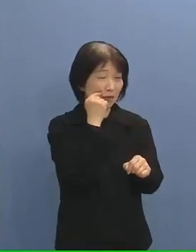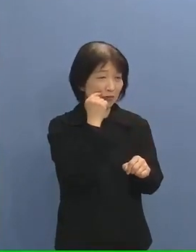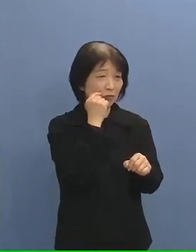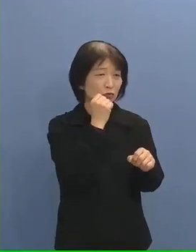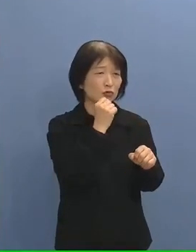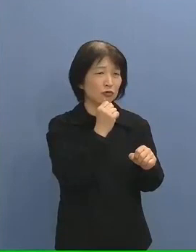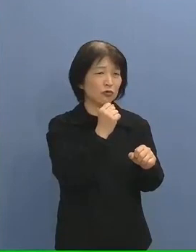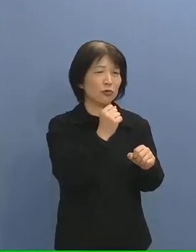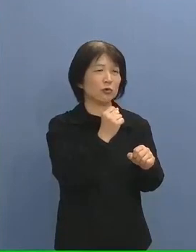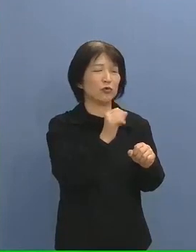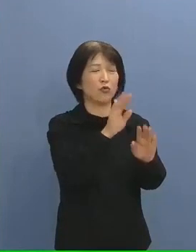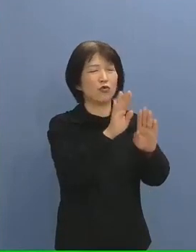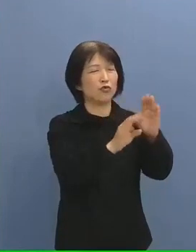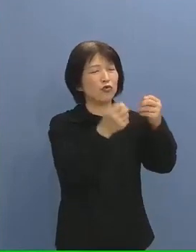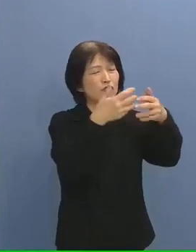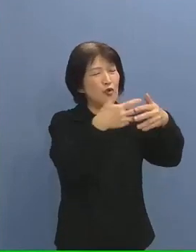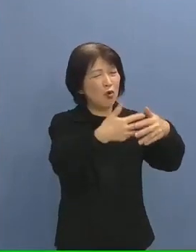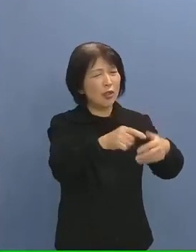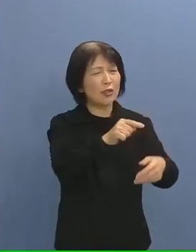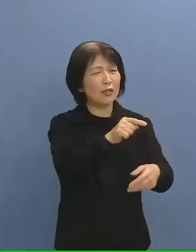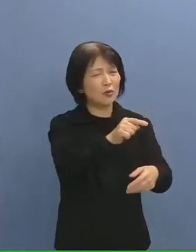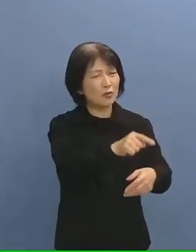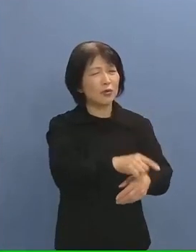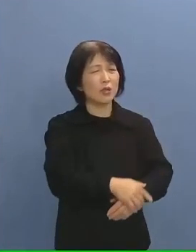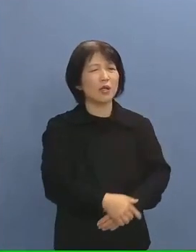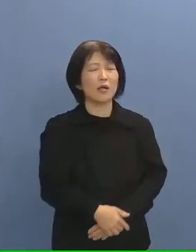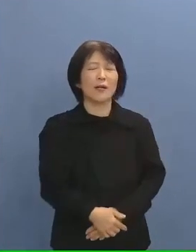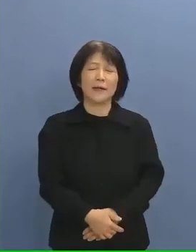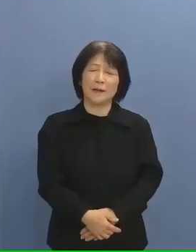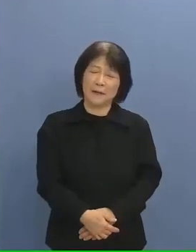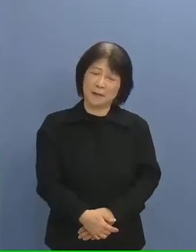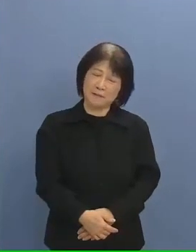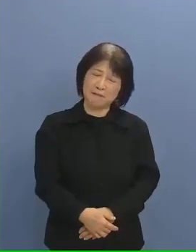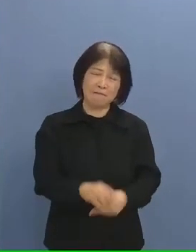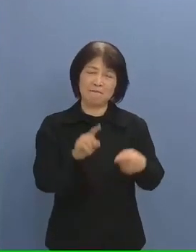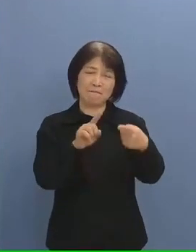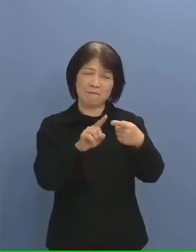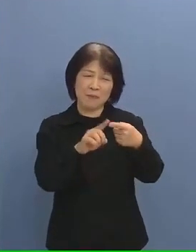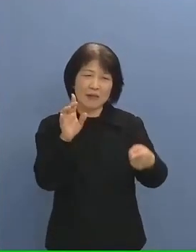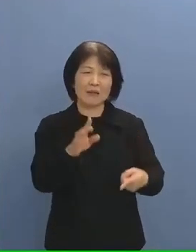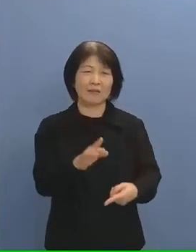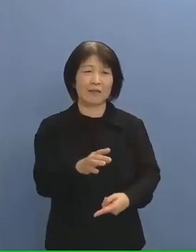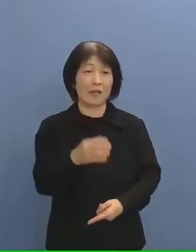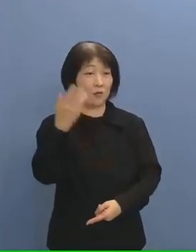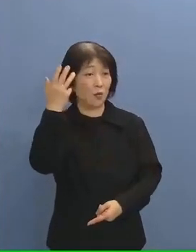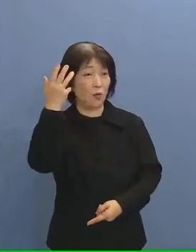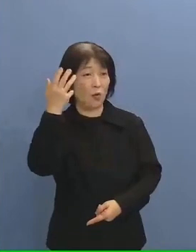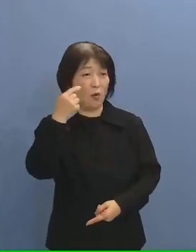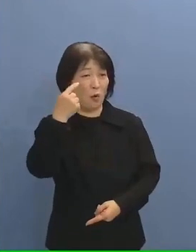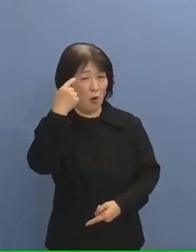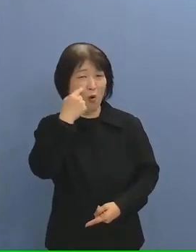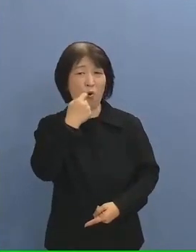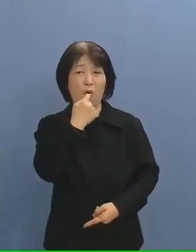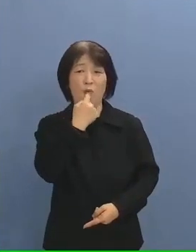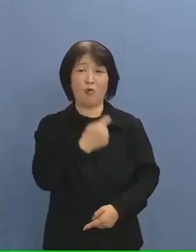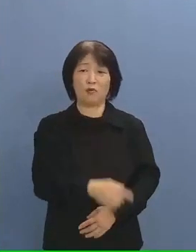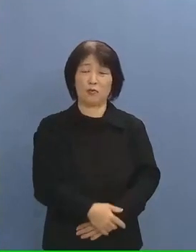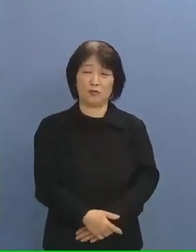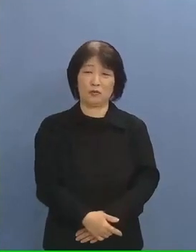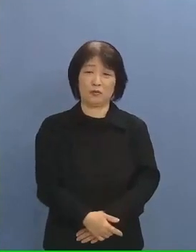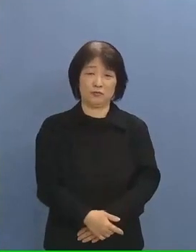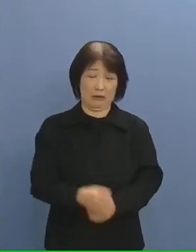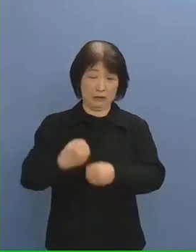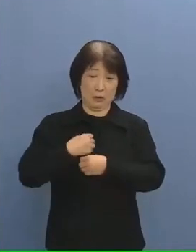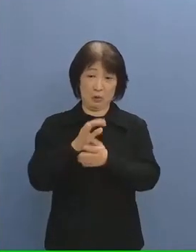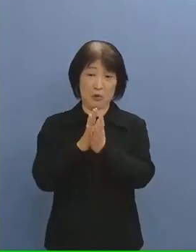権利を守っていくという流れからするとやっぱり不適切だったかなというふうに考えてます。県の方